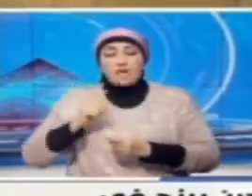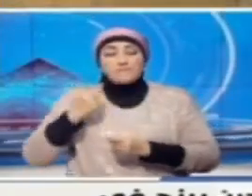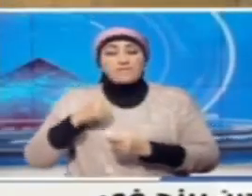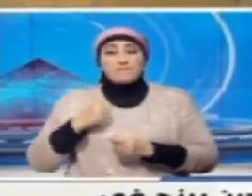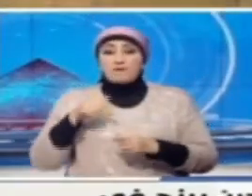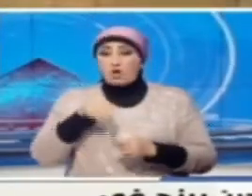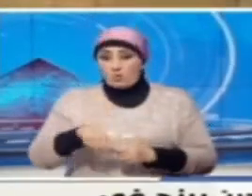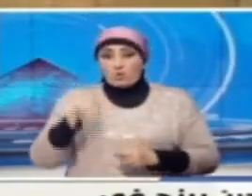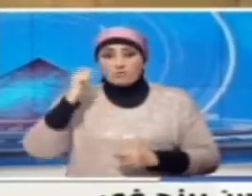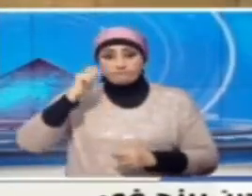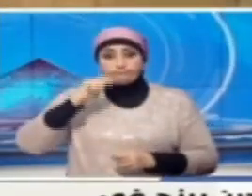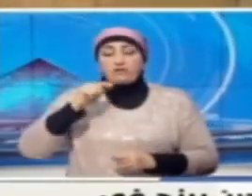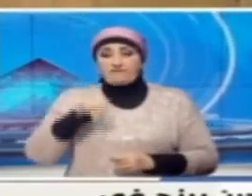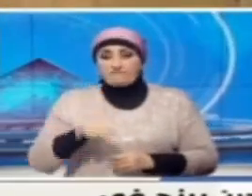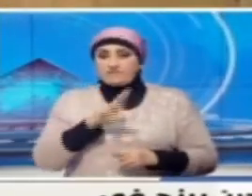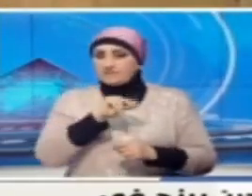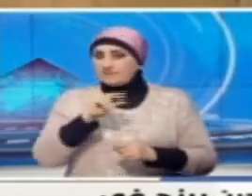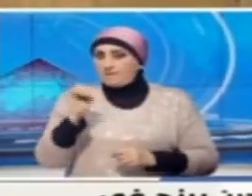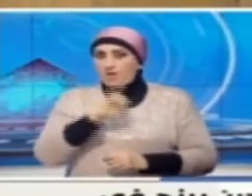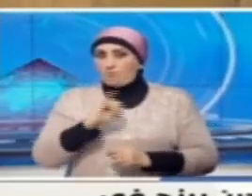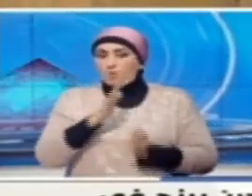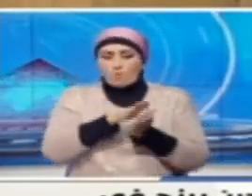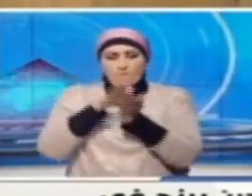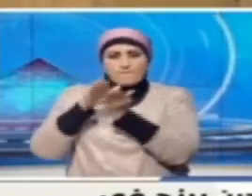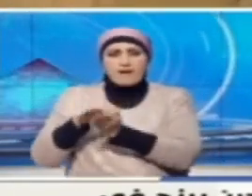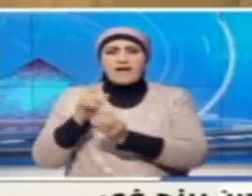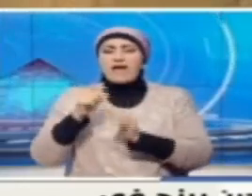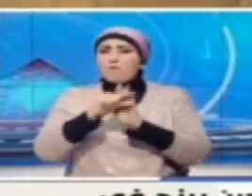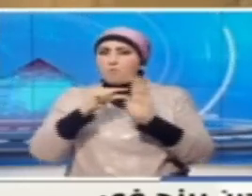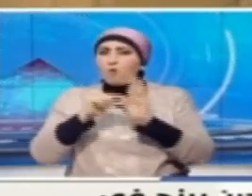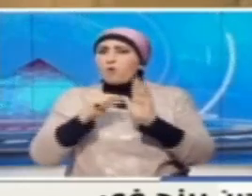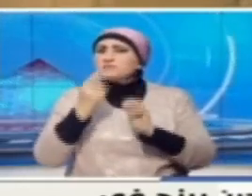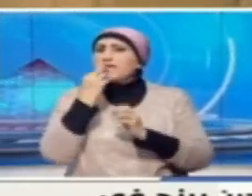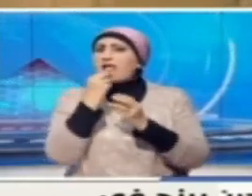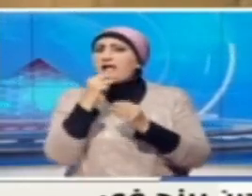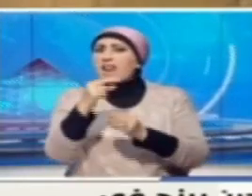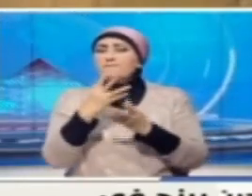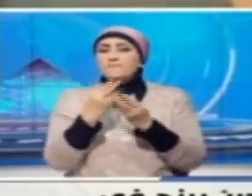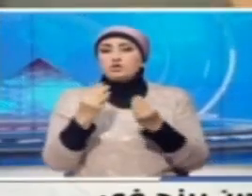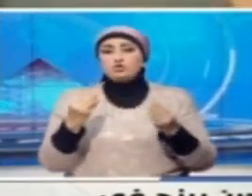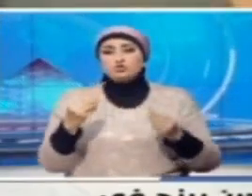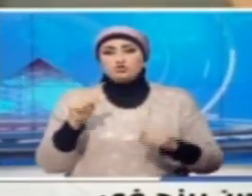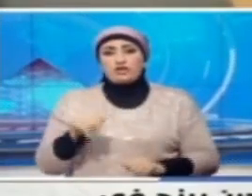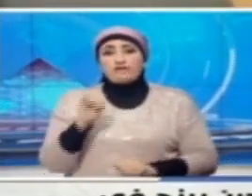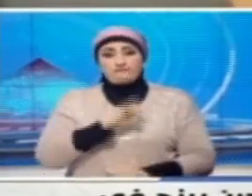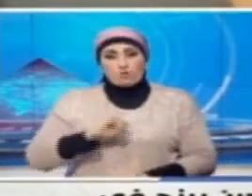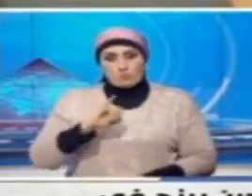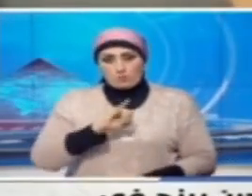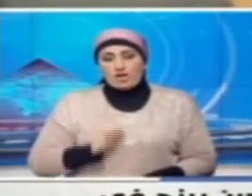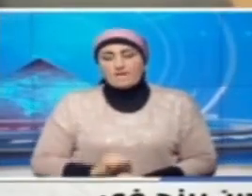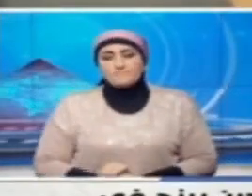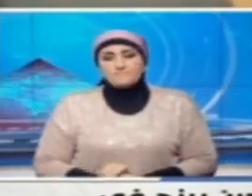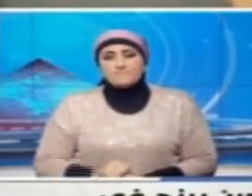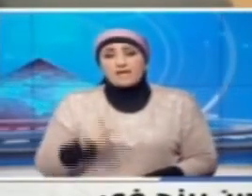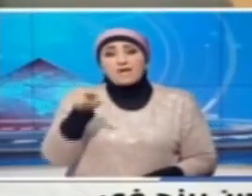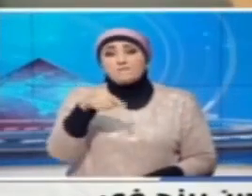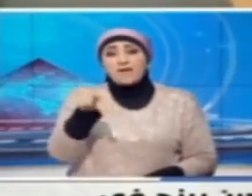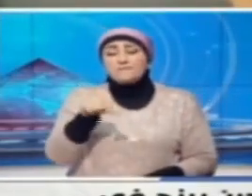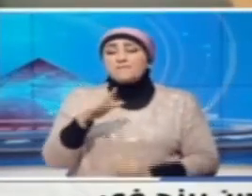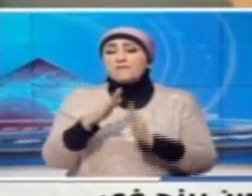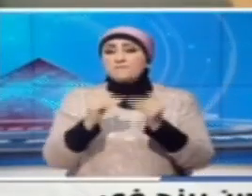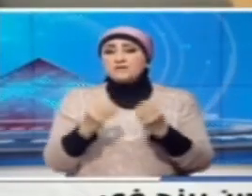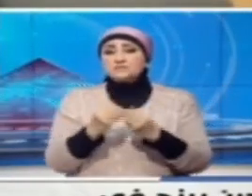الإرهاب هو ملف استراتيجي وملف الحقيقة يلي الحقيقة يعني أهمية ما بين الجانبين